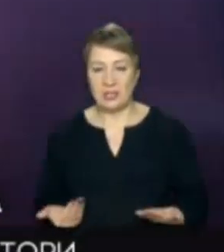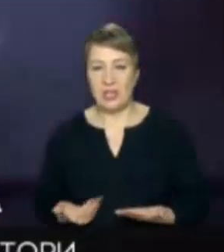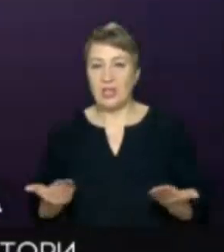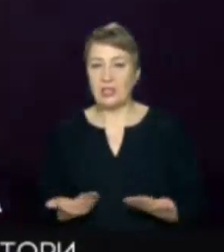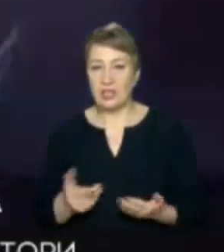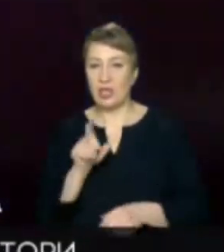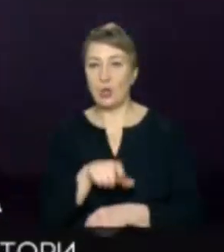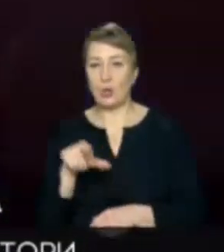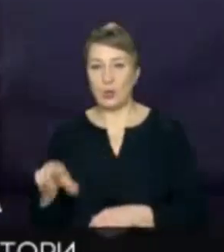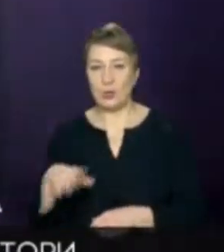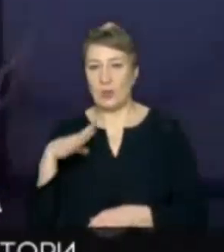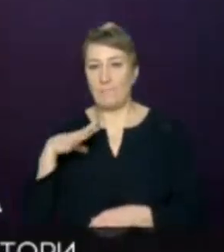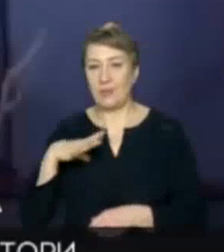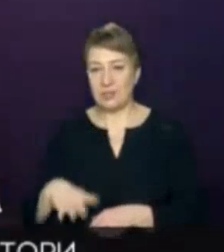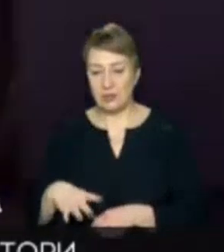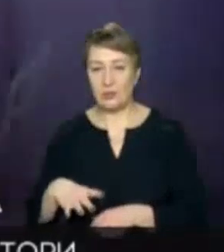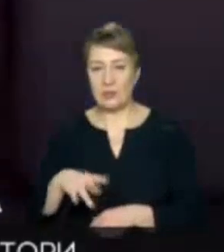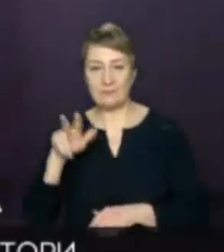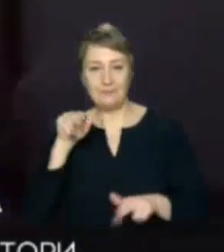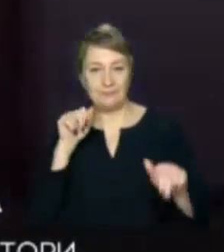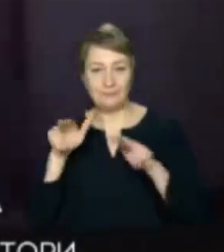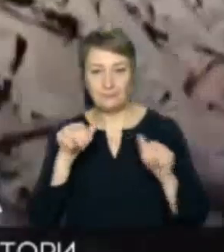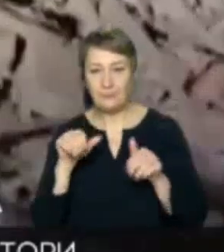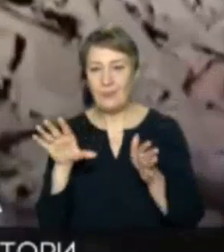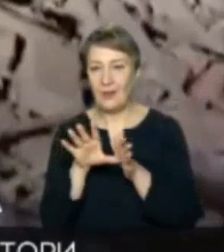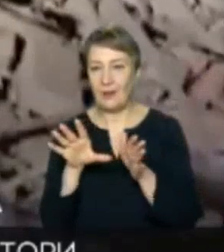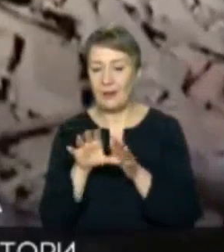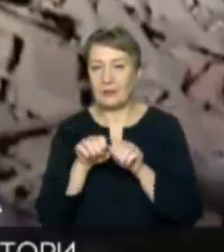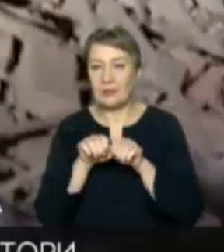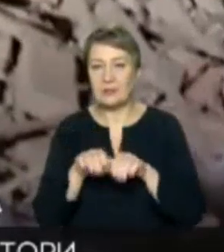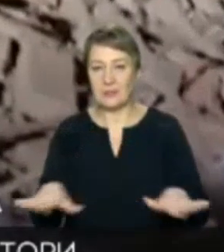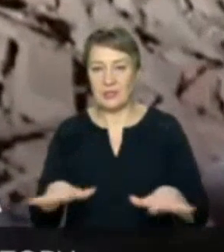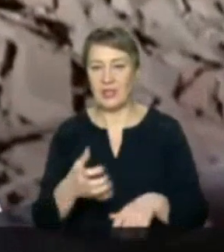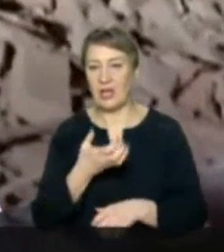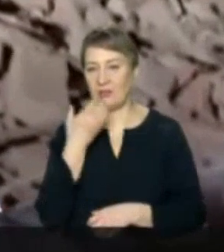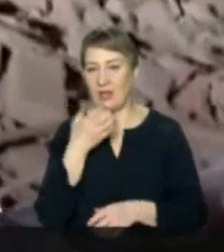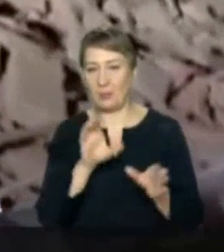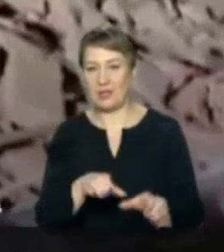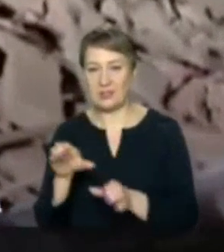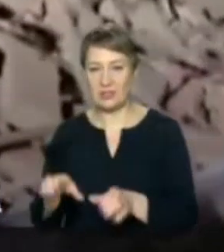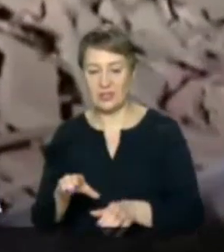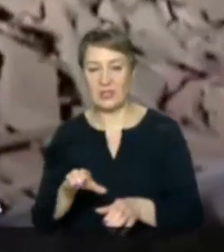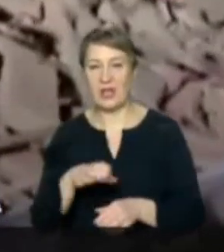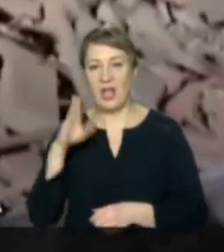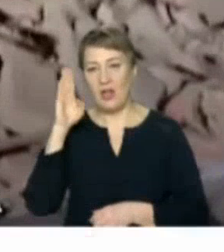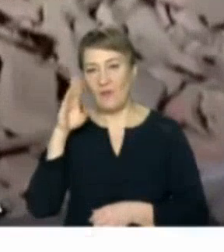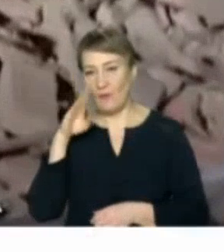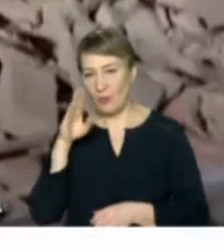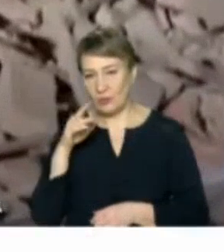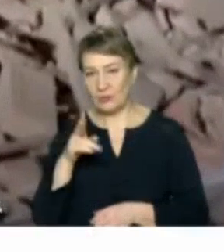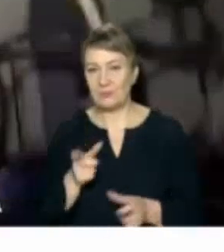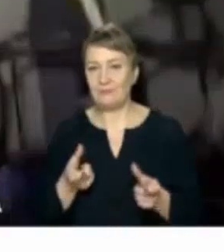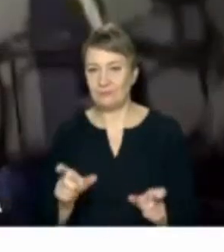Нам пришлось отключить сейчас электроснабжение, теплоснабжение, водоснабжение, естественно,